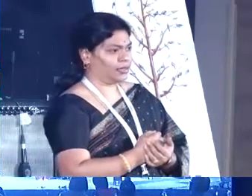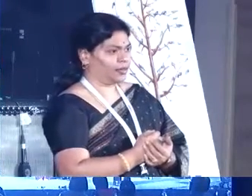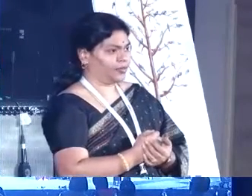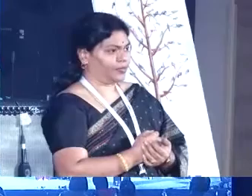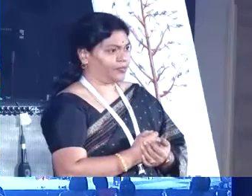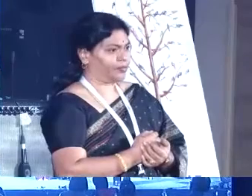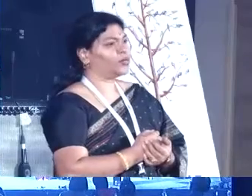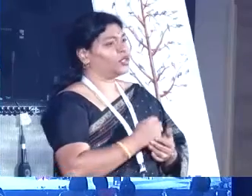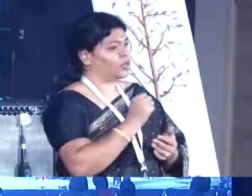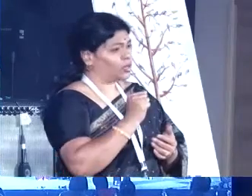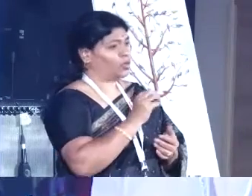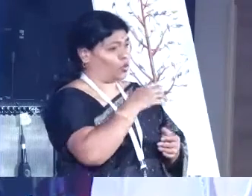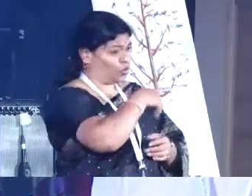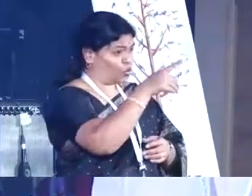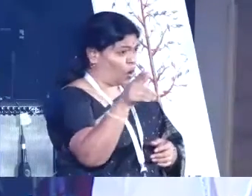तो आप भी